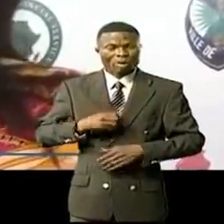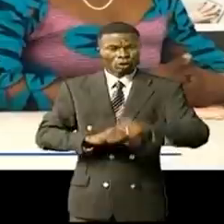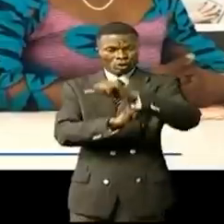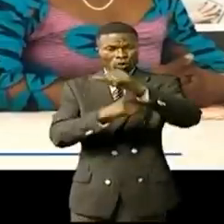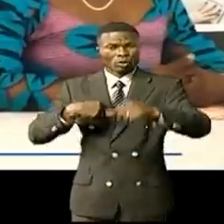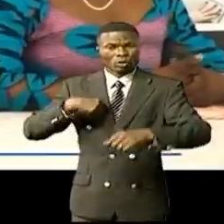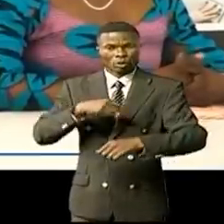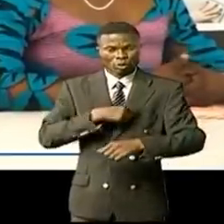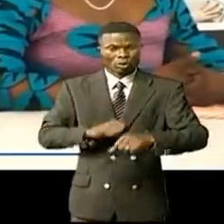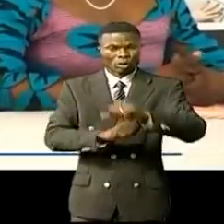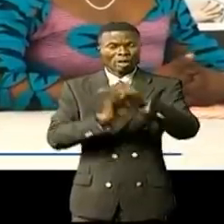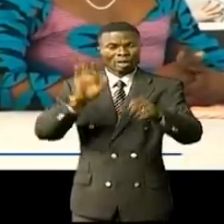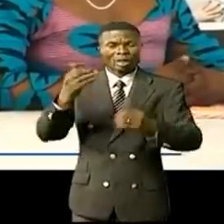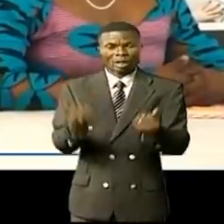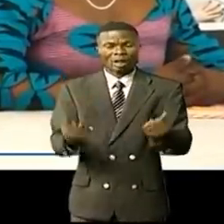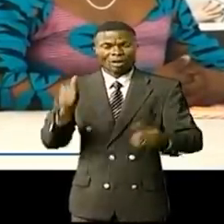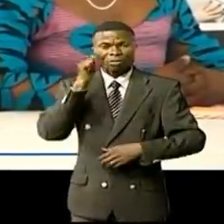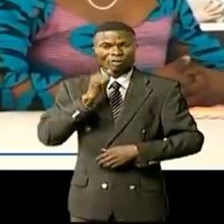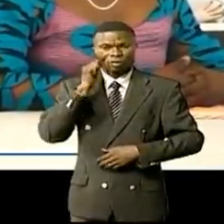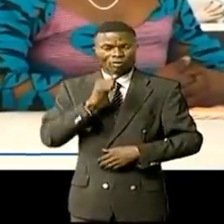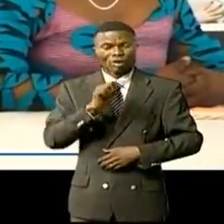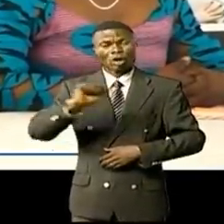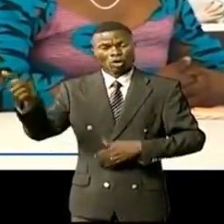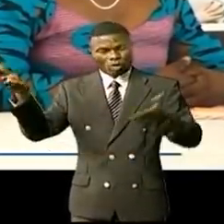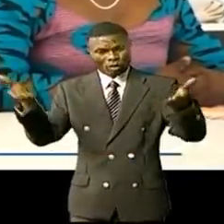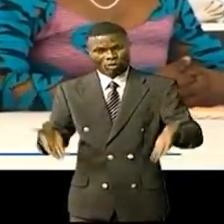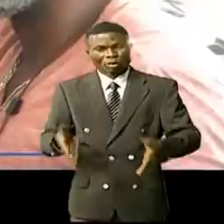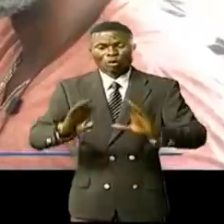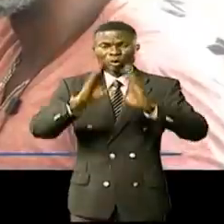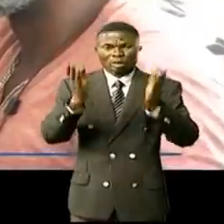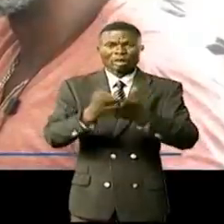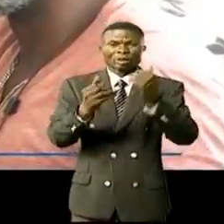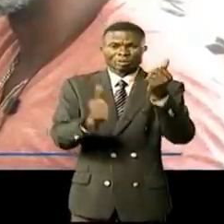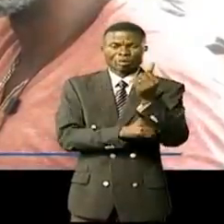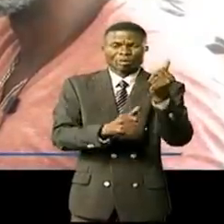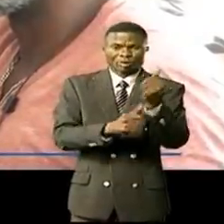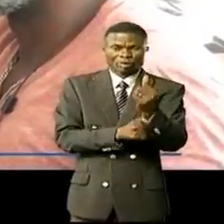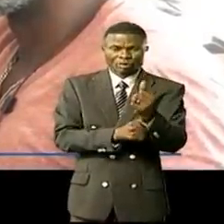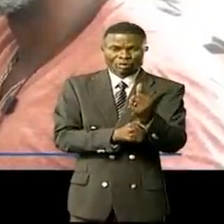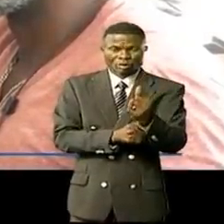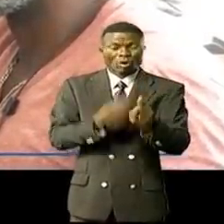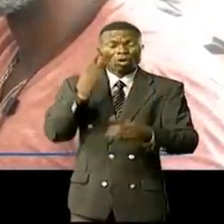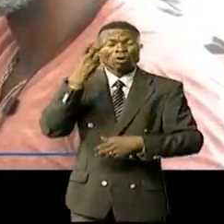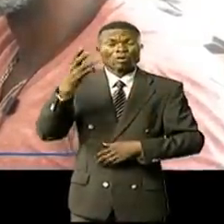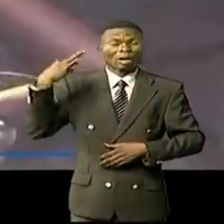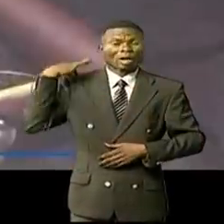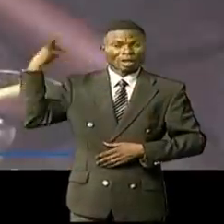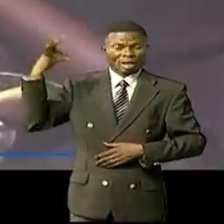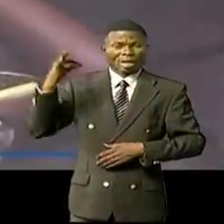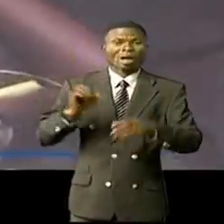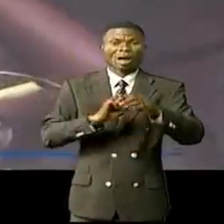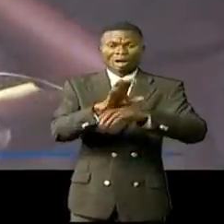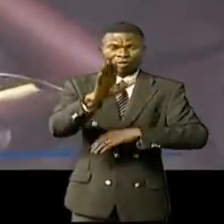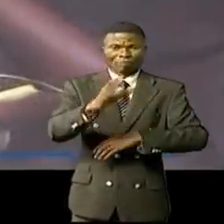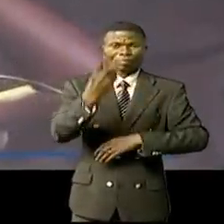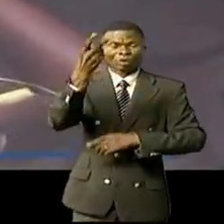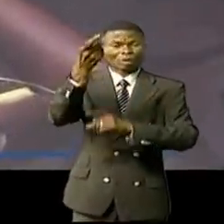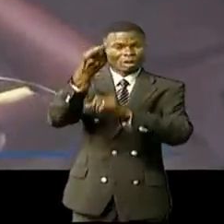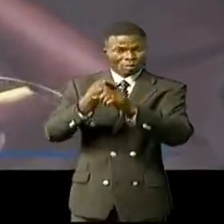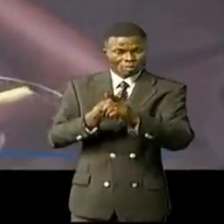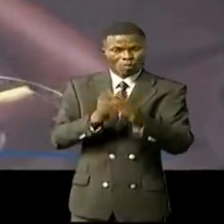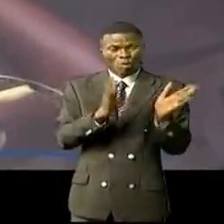et qui ont accompagné leurs filles et certains qui sont ici, que tout le monde a voyé sa candidature et que nous ayons les 2 mois que nous